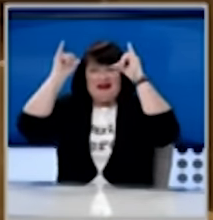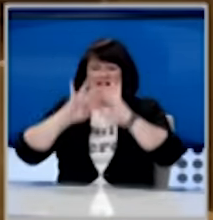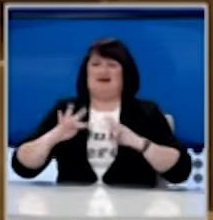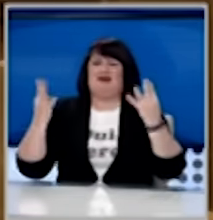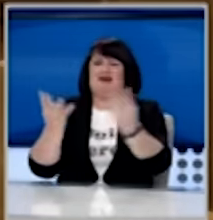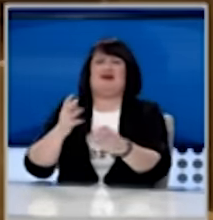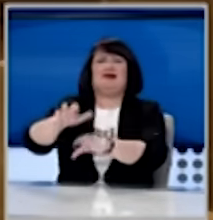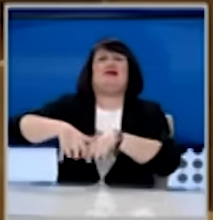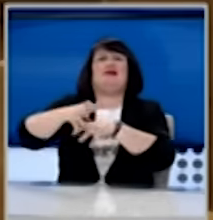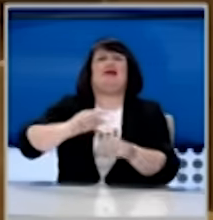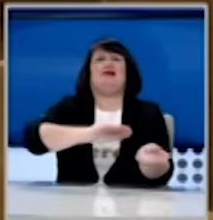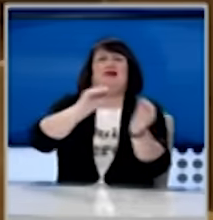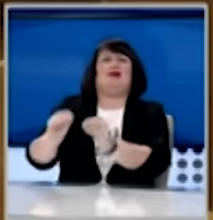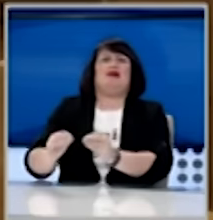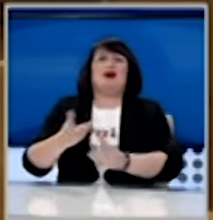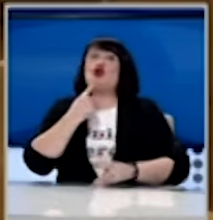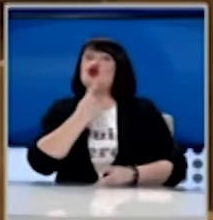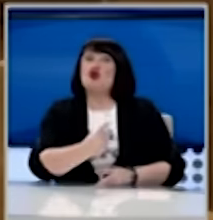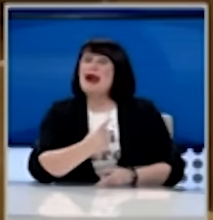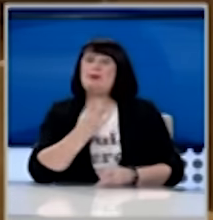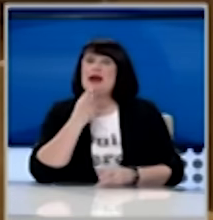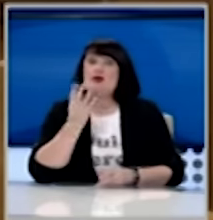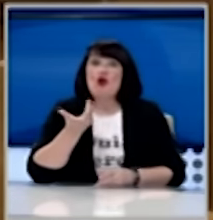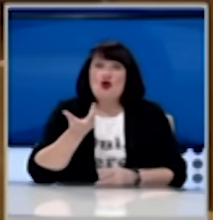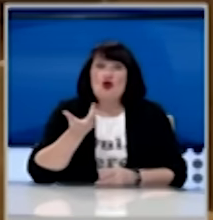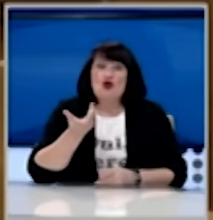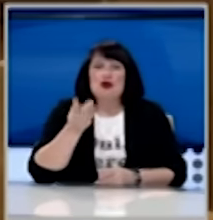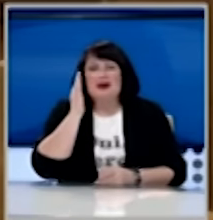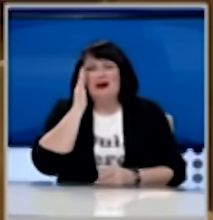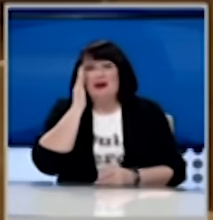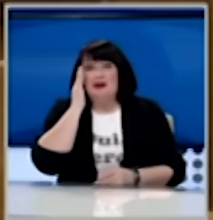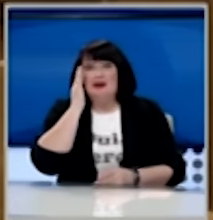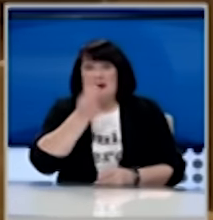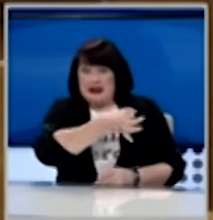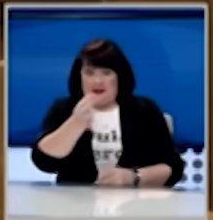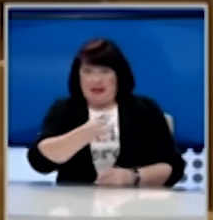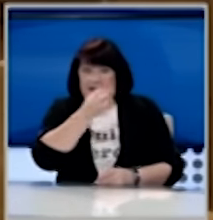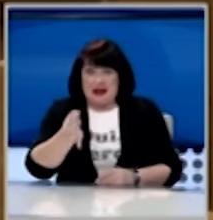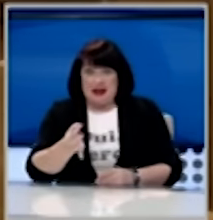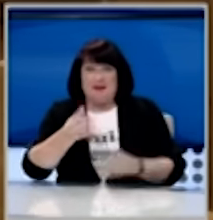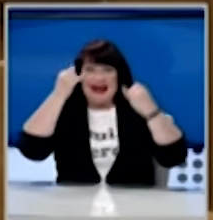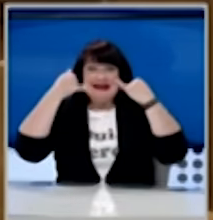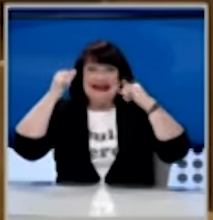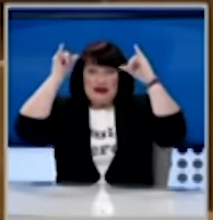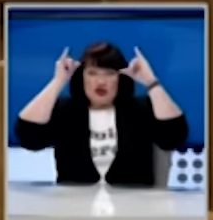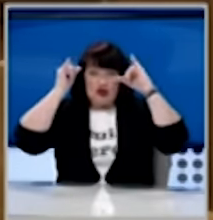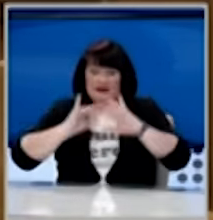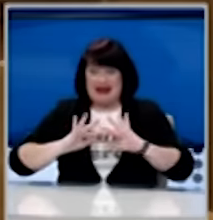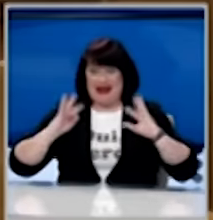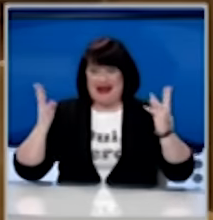γεωργικές εκτάσεις το λέμε αυτό έτσι γιατί οι εξαγγελίες για κνο